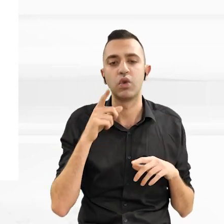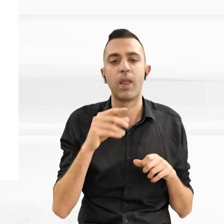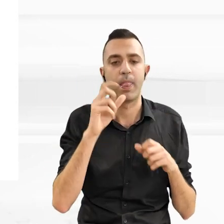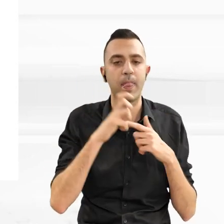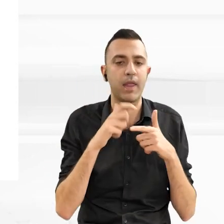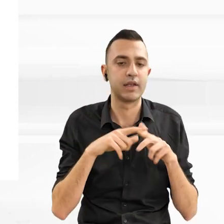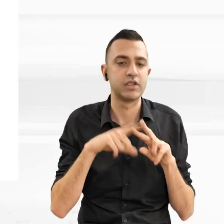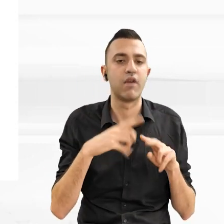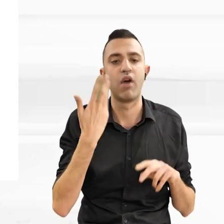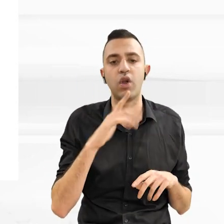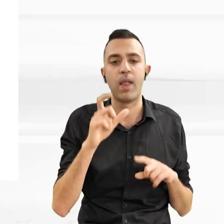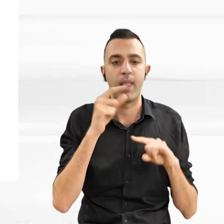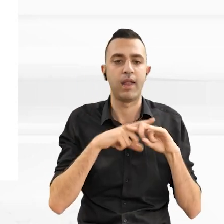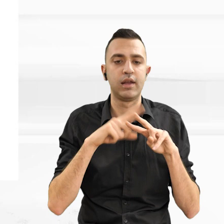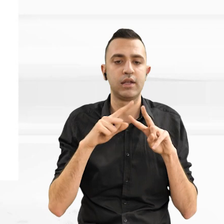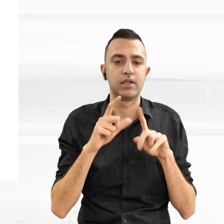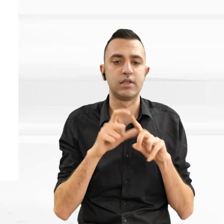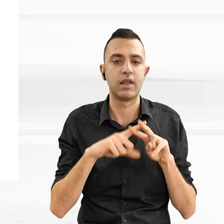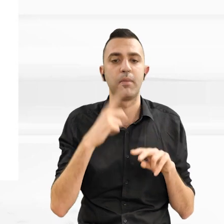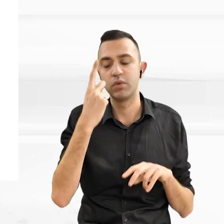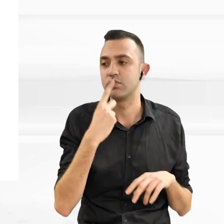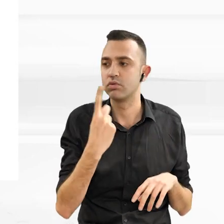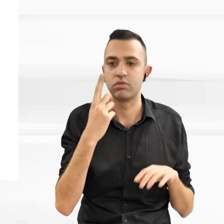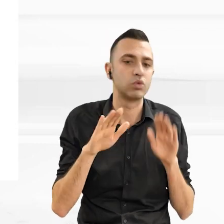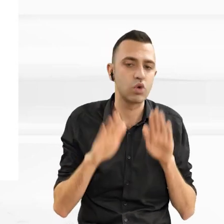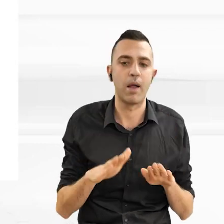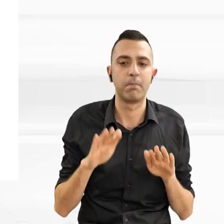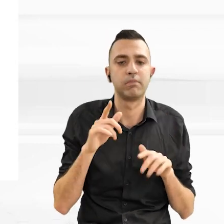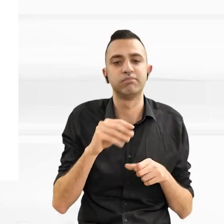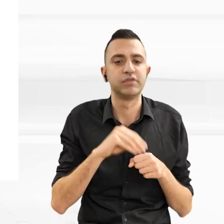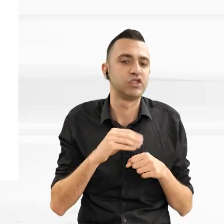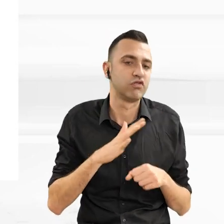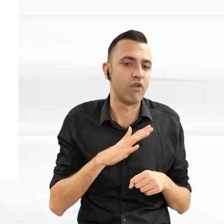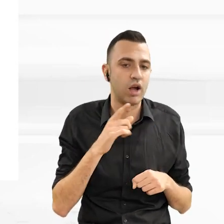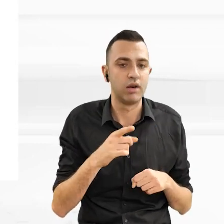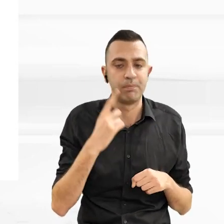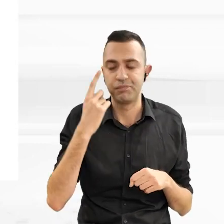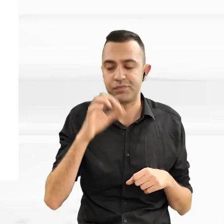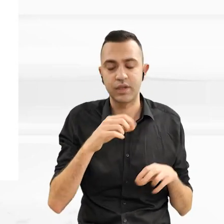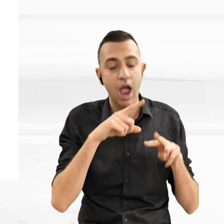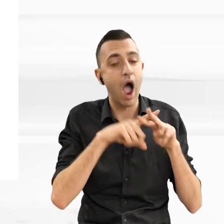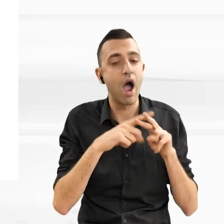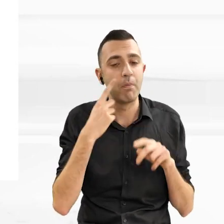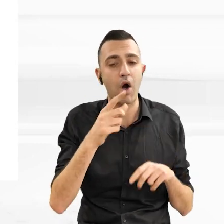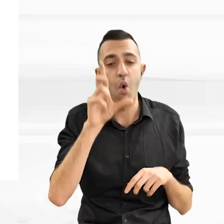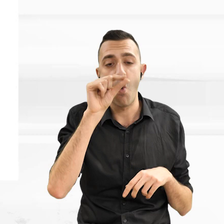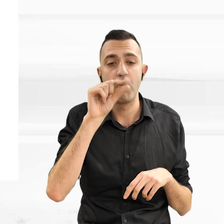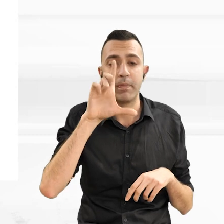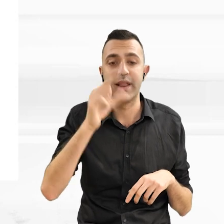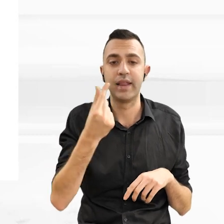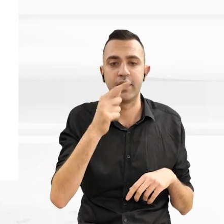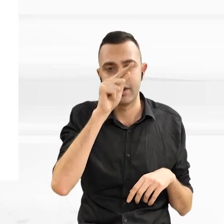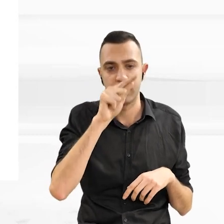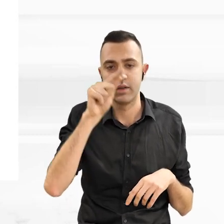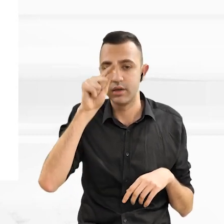görmemiş Cihan bu söze Duran mı kaldın al seçeneğine bakalım arkadaşlar 11'li hece ölçüsüyle yazıldı Evet